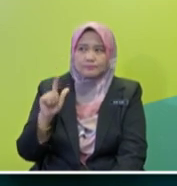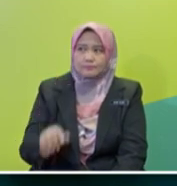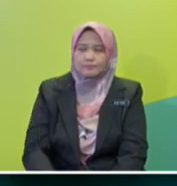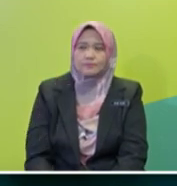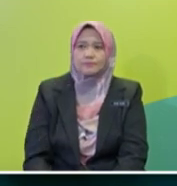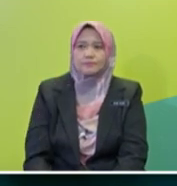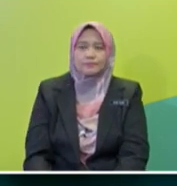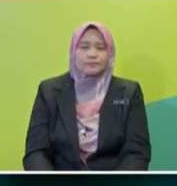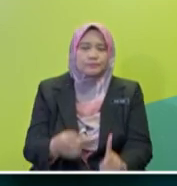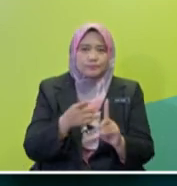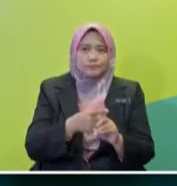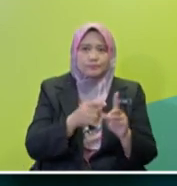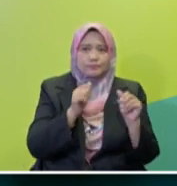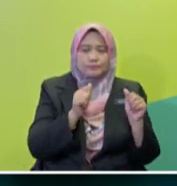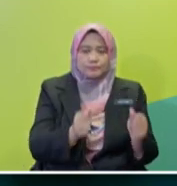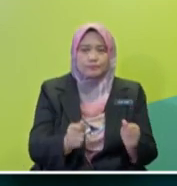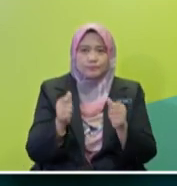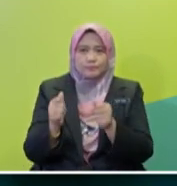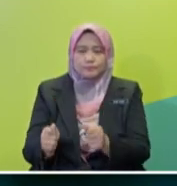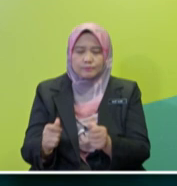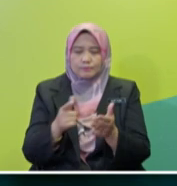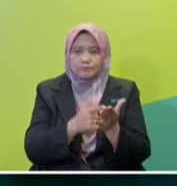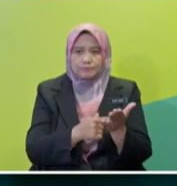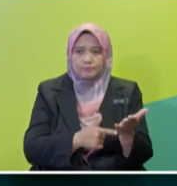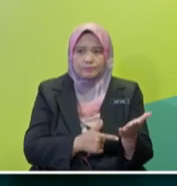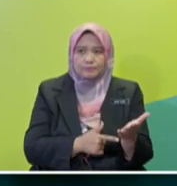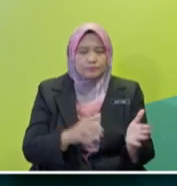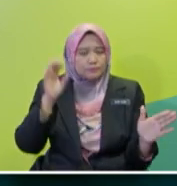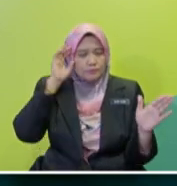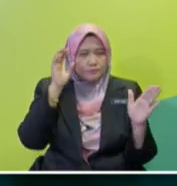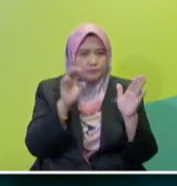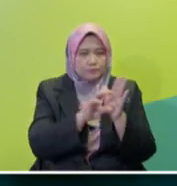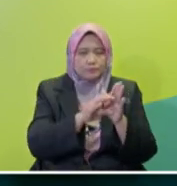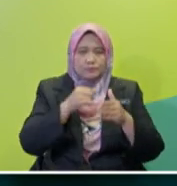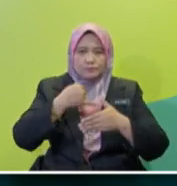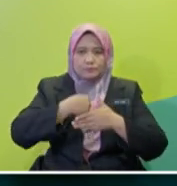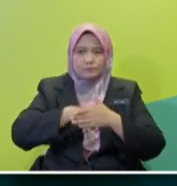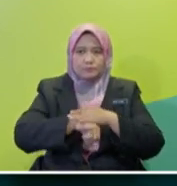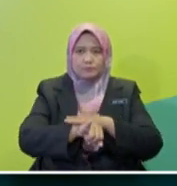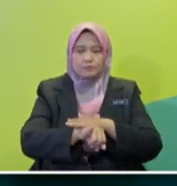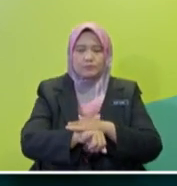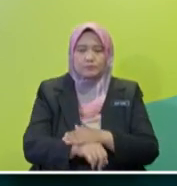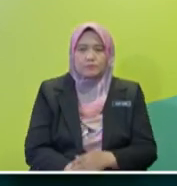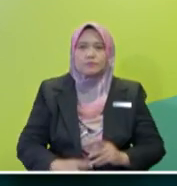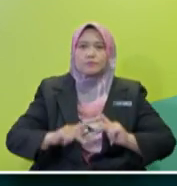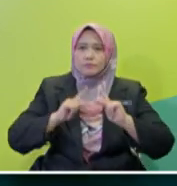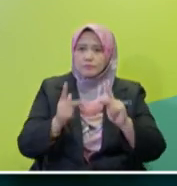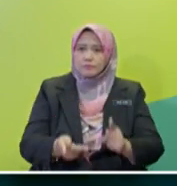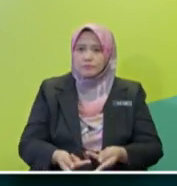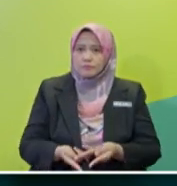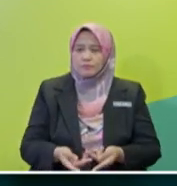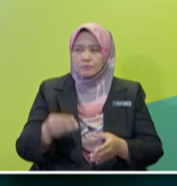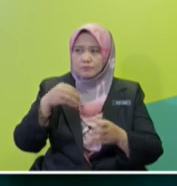yang menggambarkan isi kandungan untuk setiap paparan script sesuatu dan